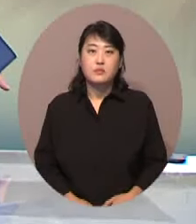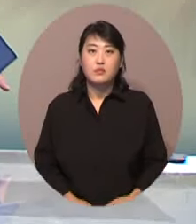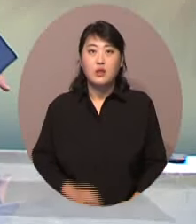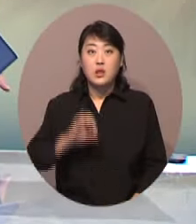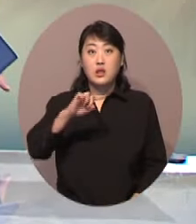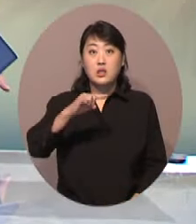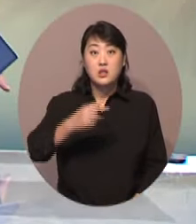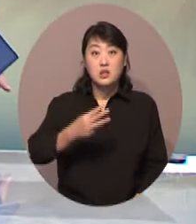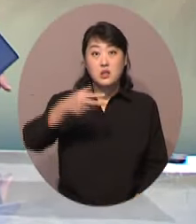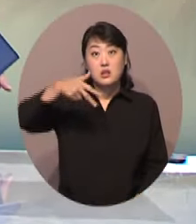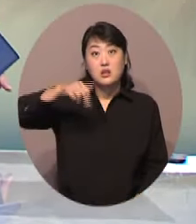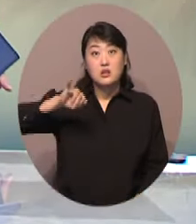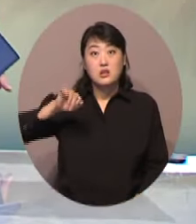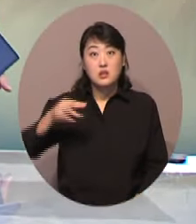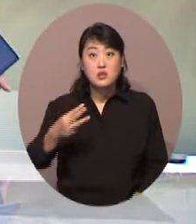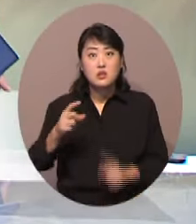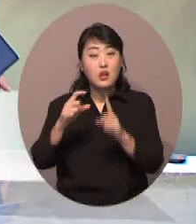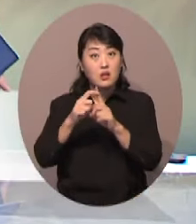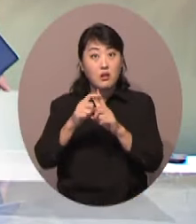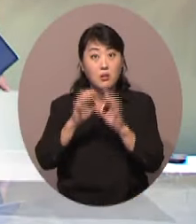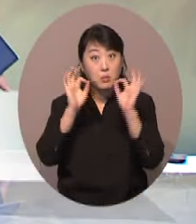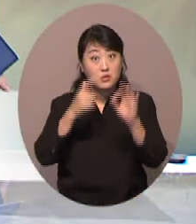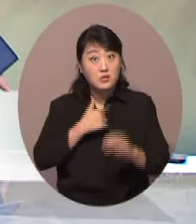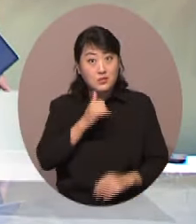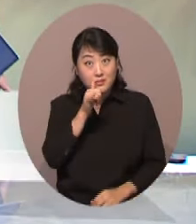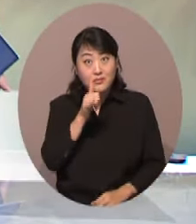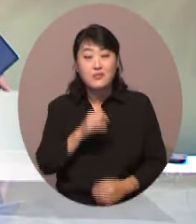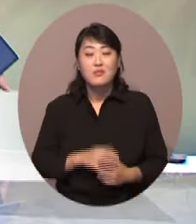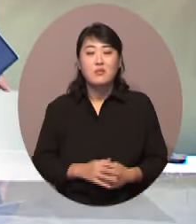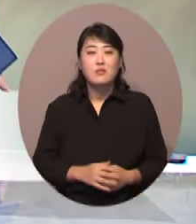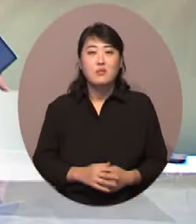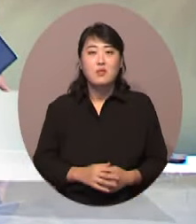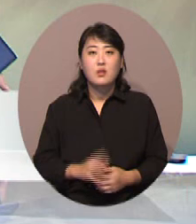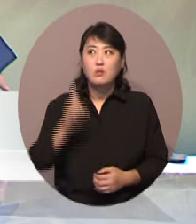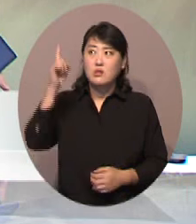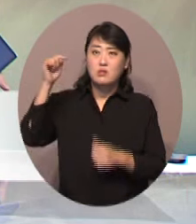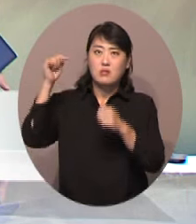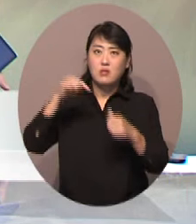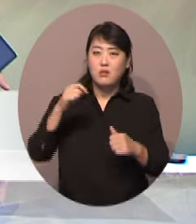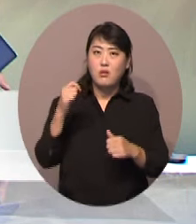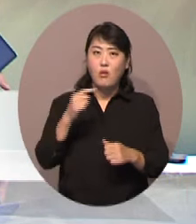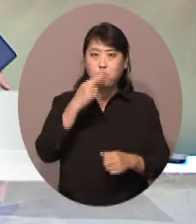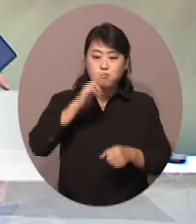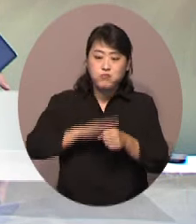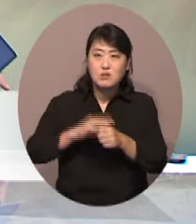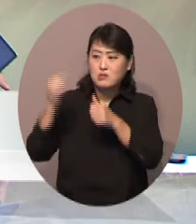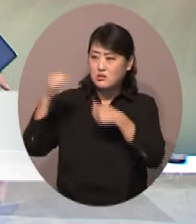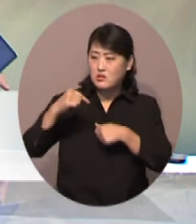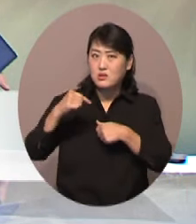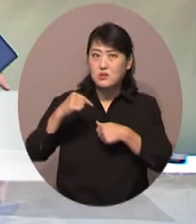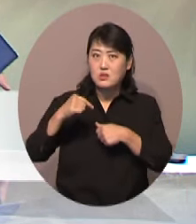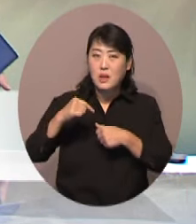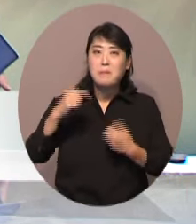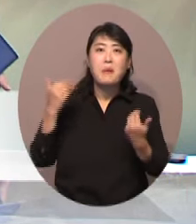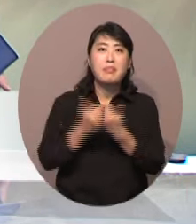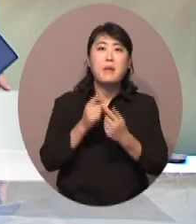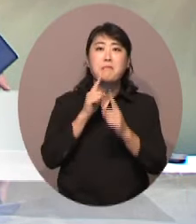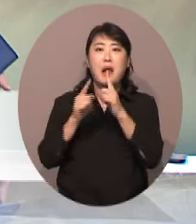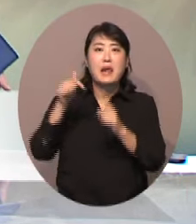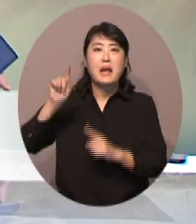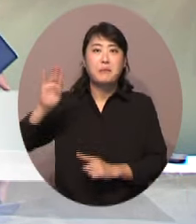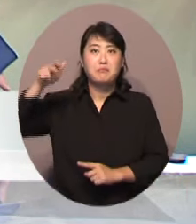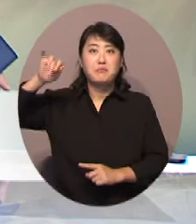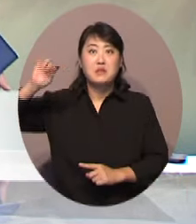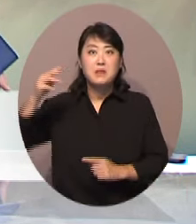의질이 말 들어보셨나요 상급자의 부당한 지시 즉 갑질의 반대말로 하급자가 정당한 지시를